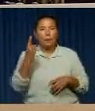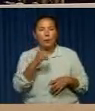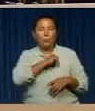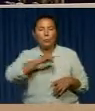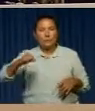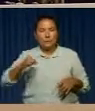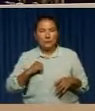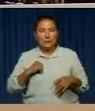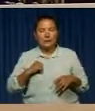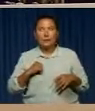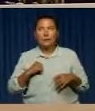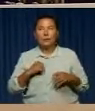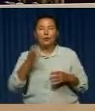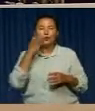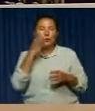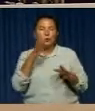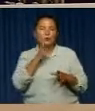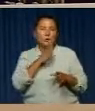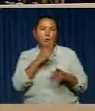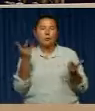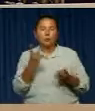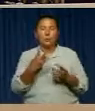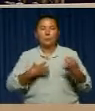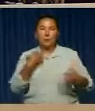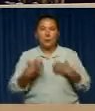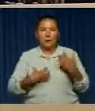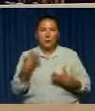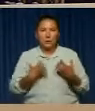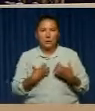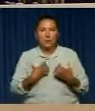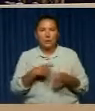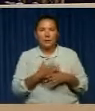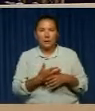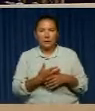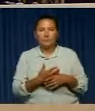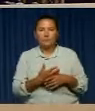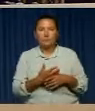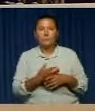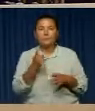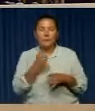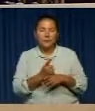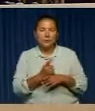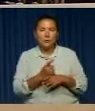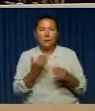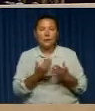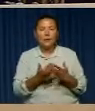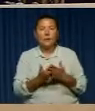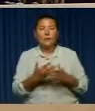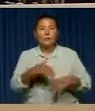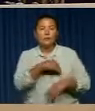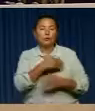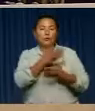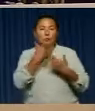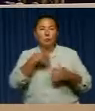өзіне. Ол жүкті әйелдерге сондай бір аса өзіміздің қарайтын алгоритміміз бар міндетті түрде. Бірақ жаңында егер қызу жоқ,